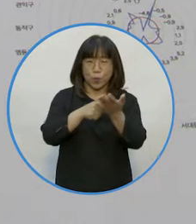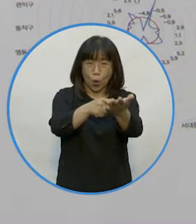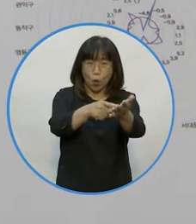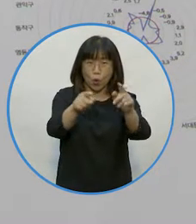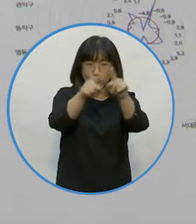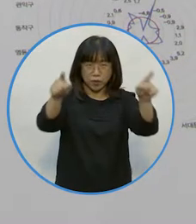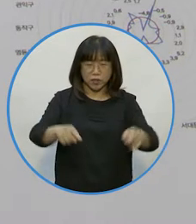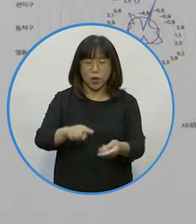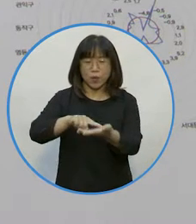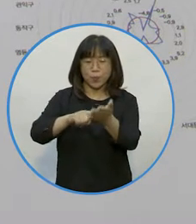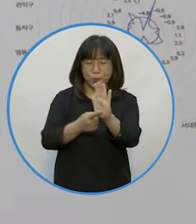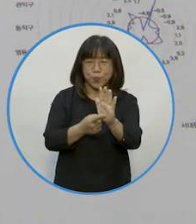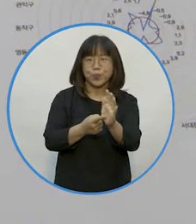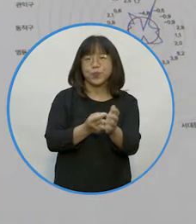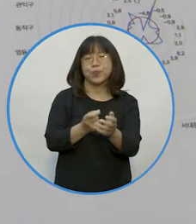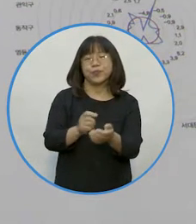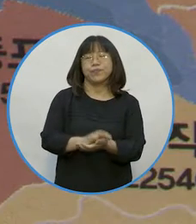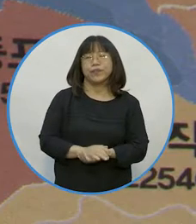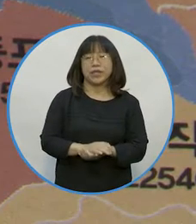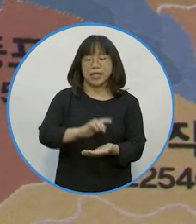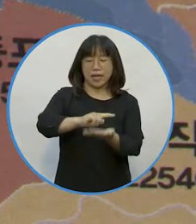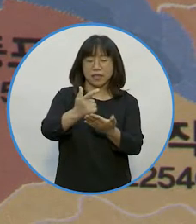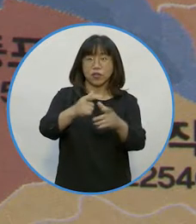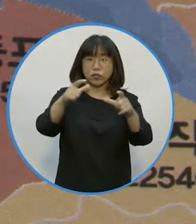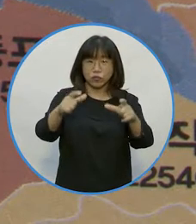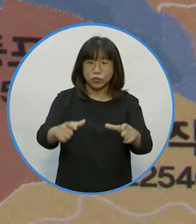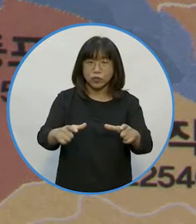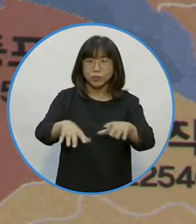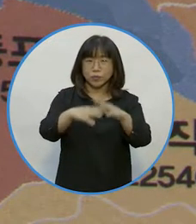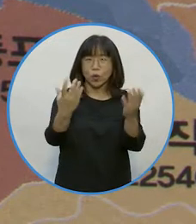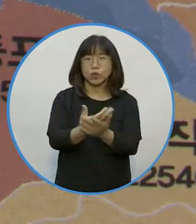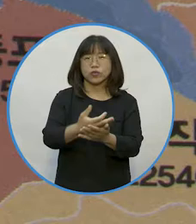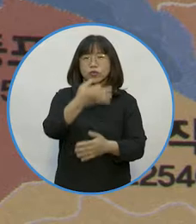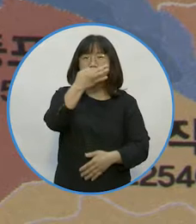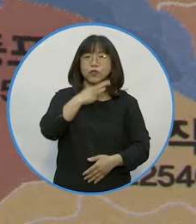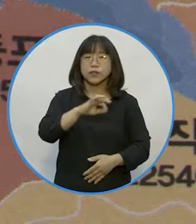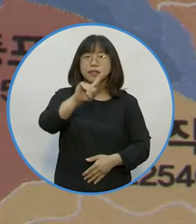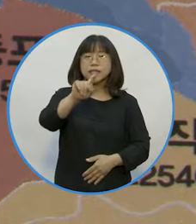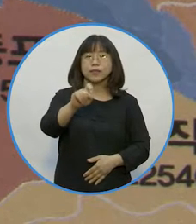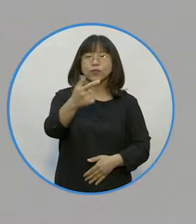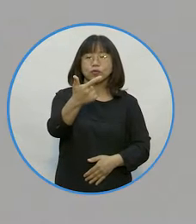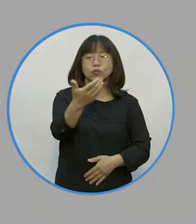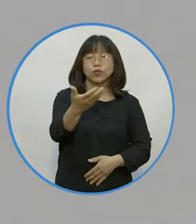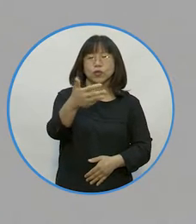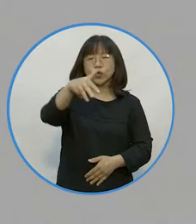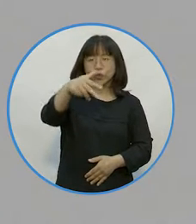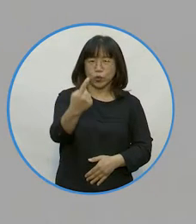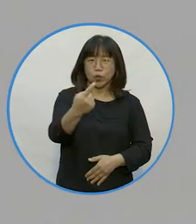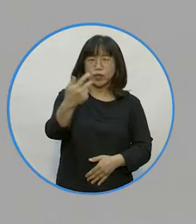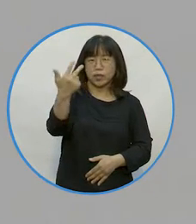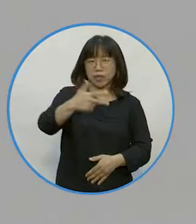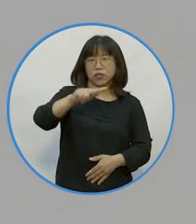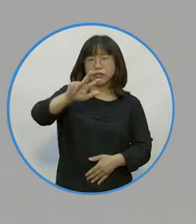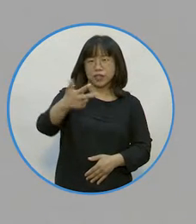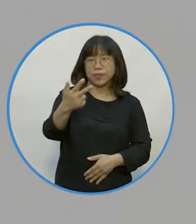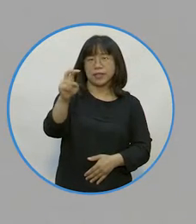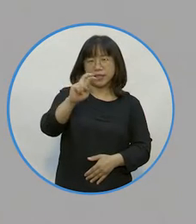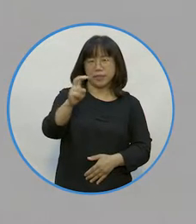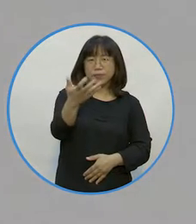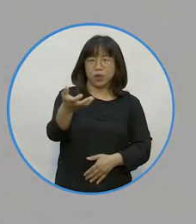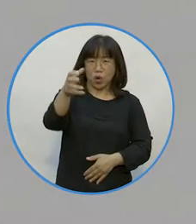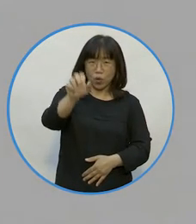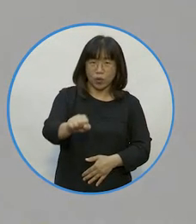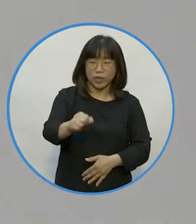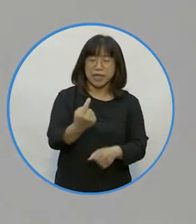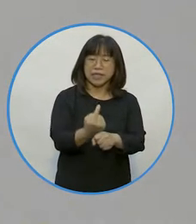발표했습니다. 보고에 따르면 2017년도 강서구 지역 내 총 생산 규모는 16조